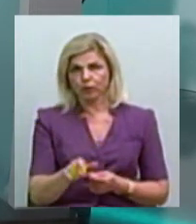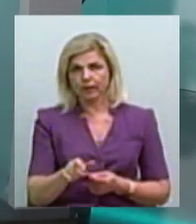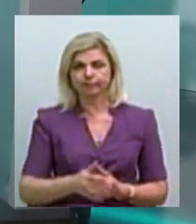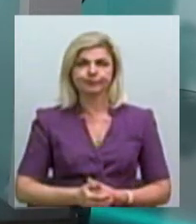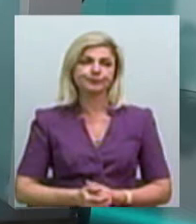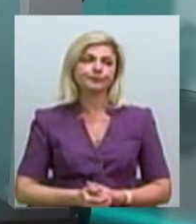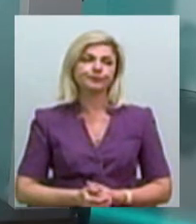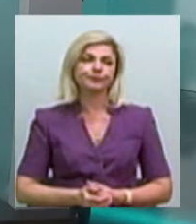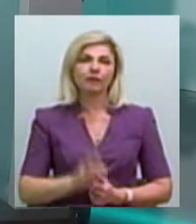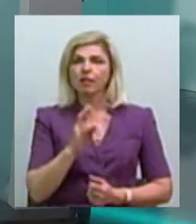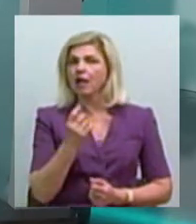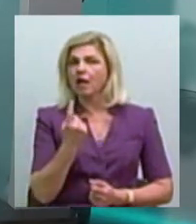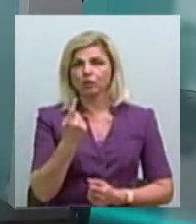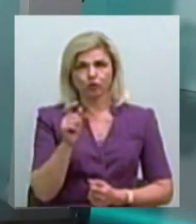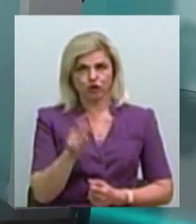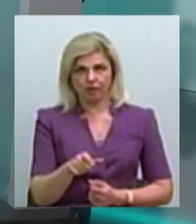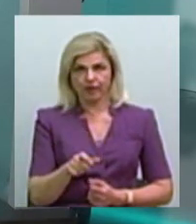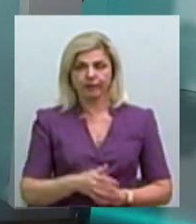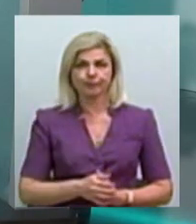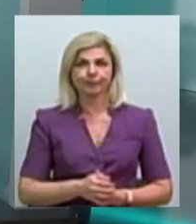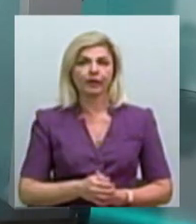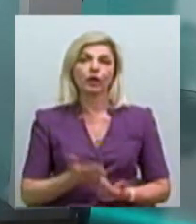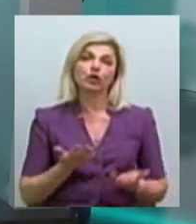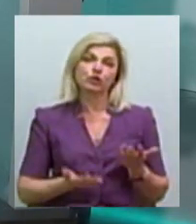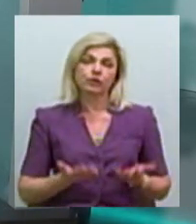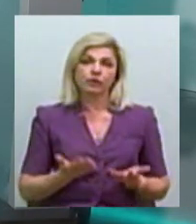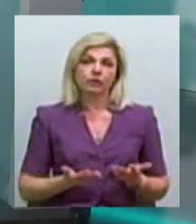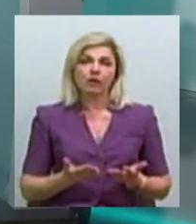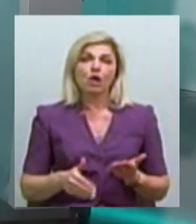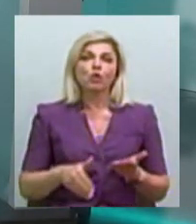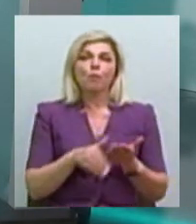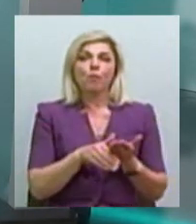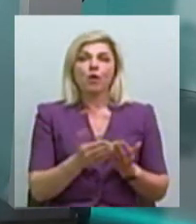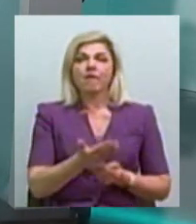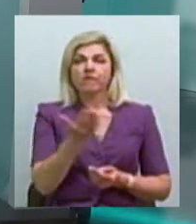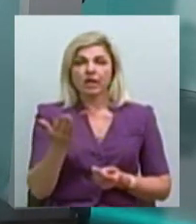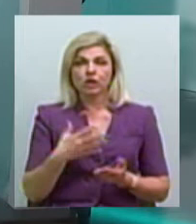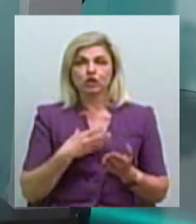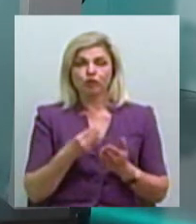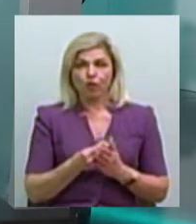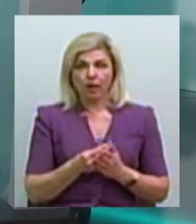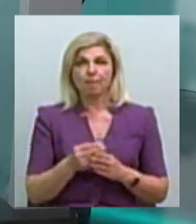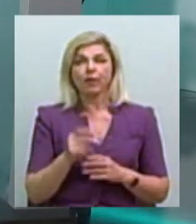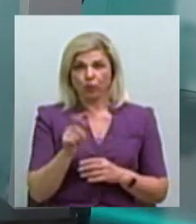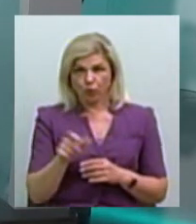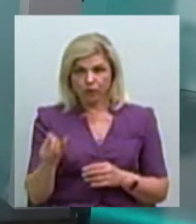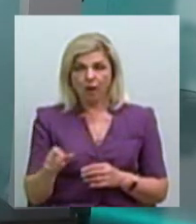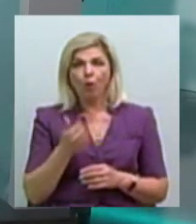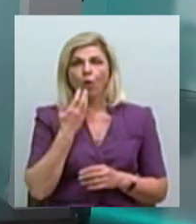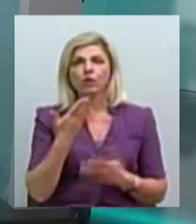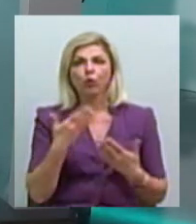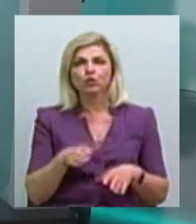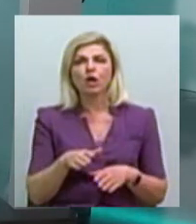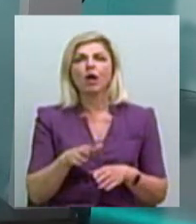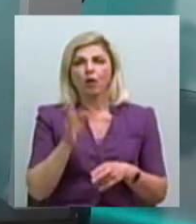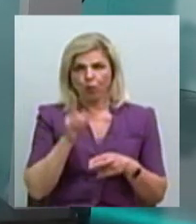Порой не одного чоловіка. А скажіть, будь ласка, чи допомагаєте ви своїм подопічним, коли вони пройшли, наприклад,